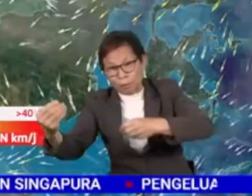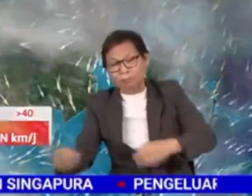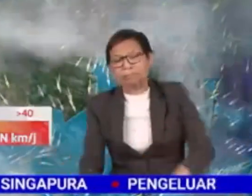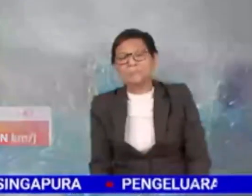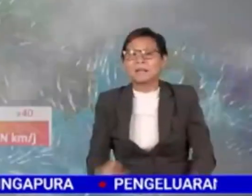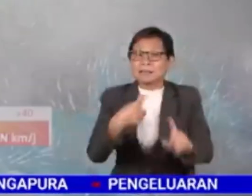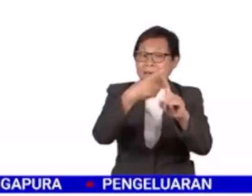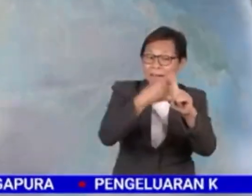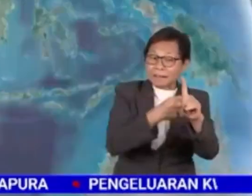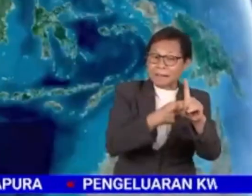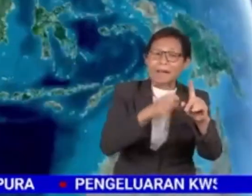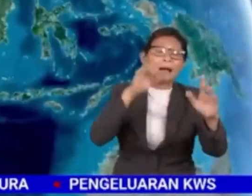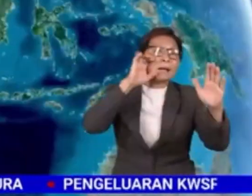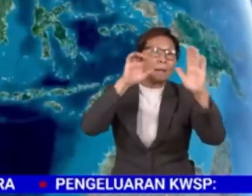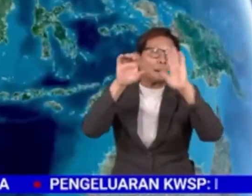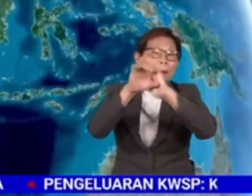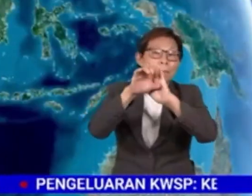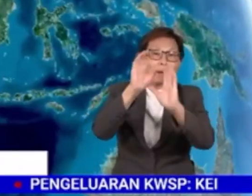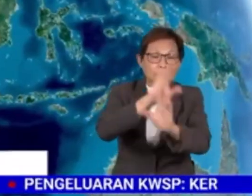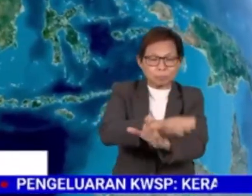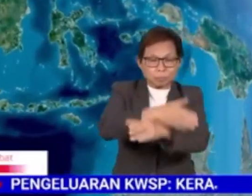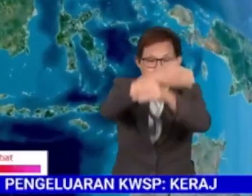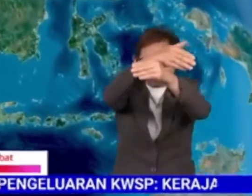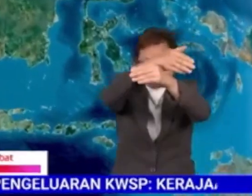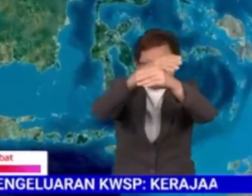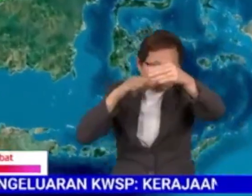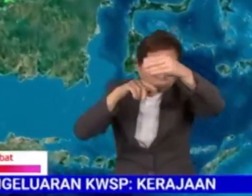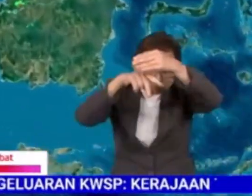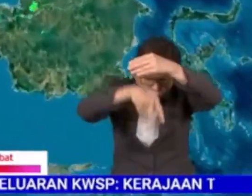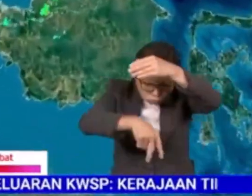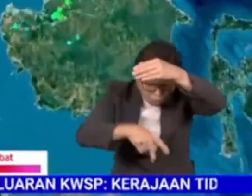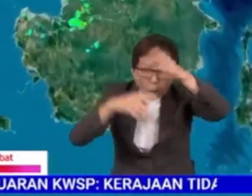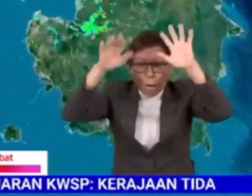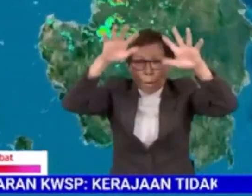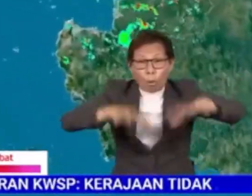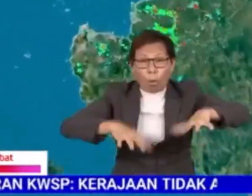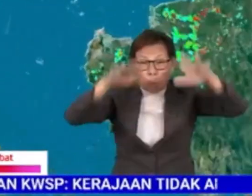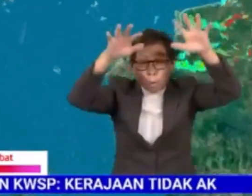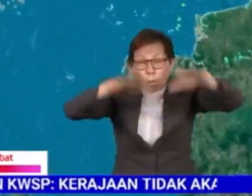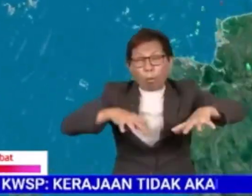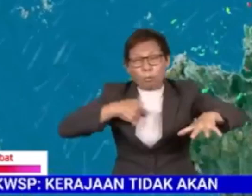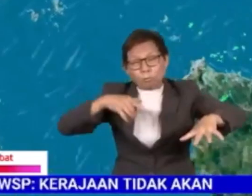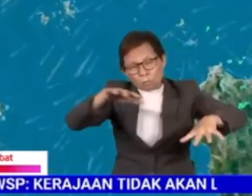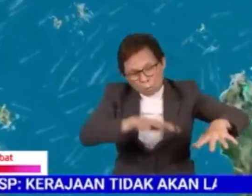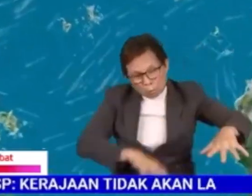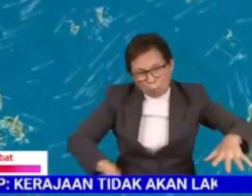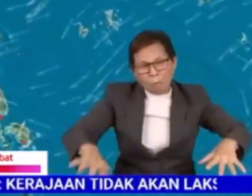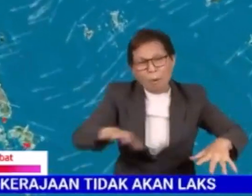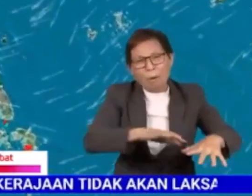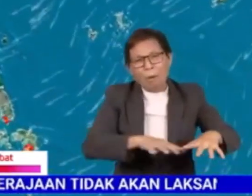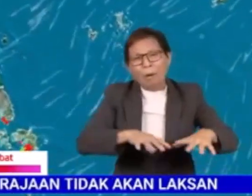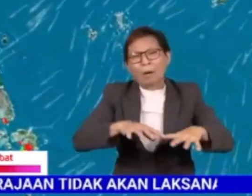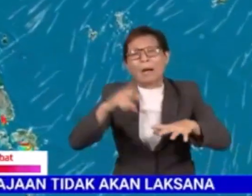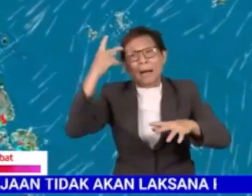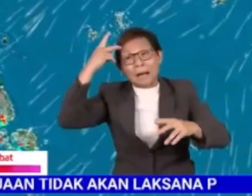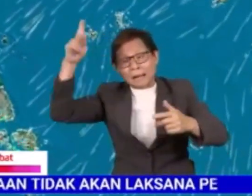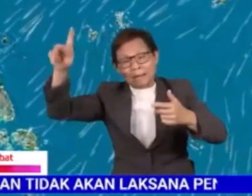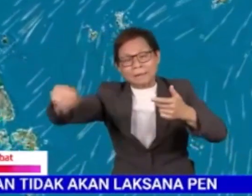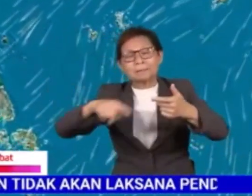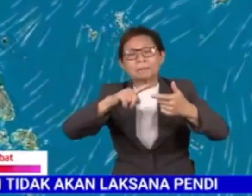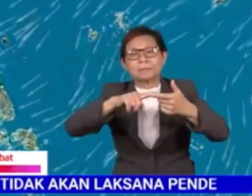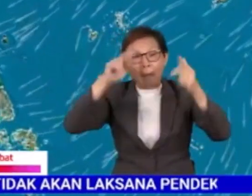Baiklah, berdasarkan paparan imej Gema Radar terkini, hujan kini diperhatikan di sekitar bahagian pedalaman negeri